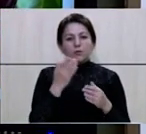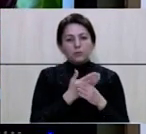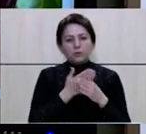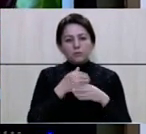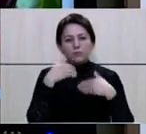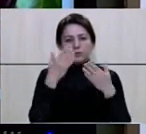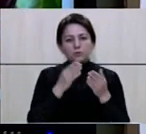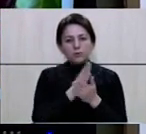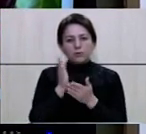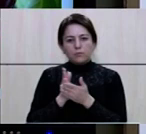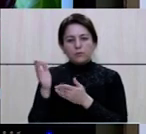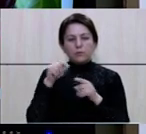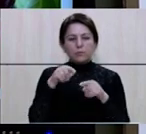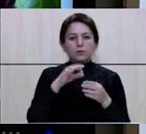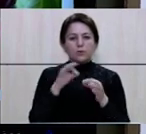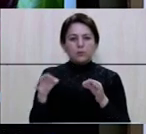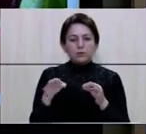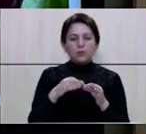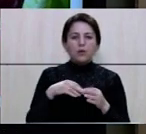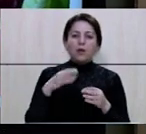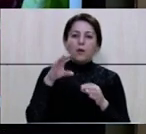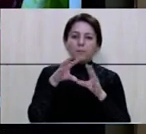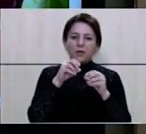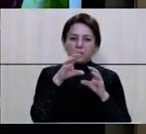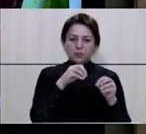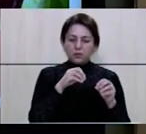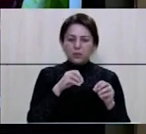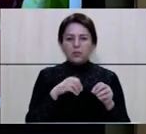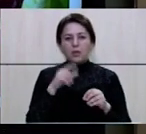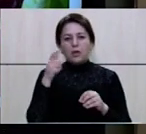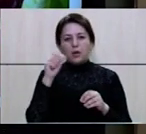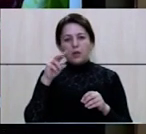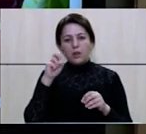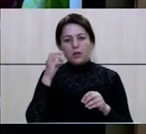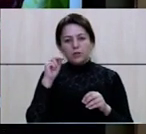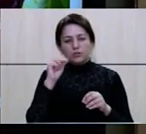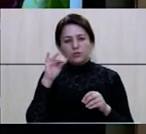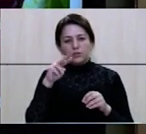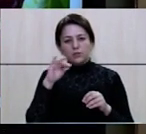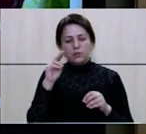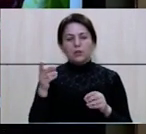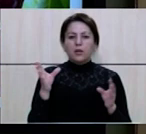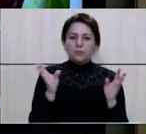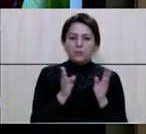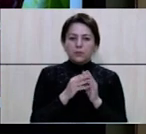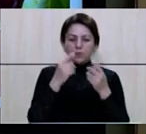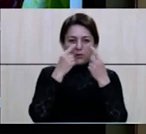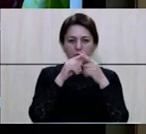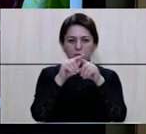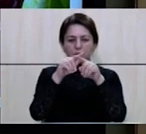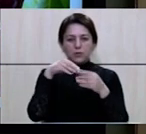tarmoqlari bu rayonda ham paxtachilik, ham g'allachilik va shu bilan birgalikda texnik